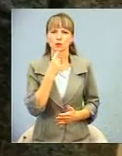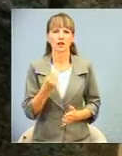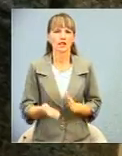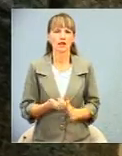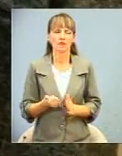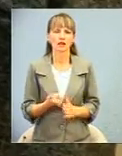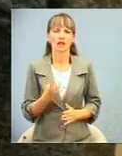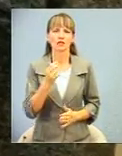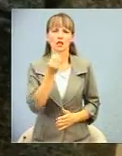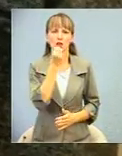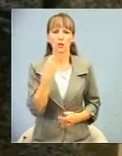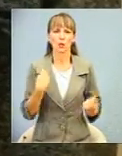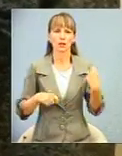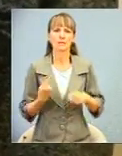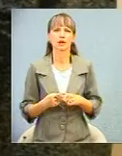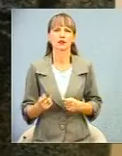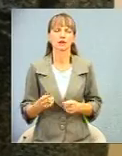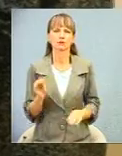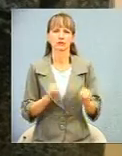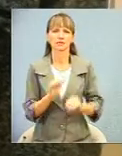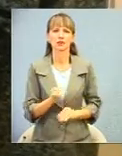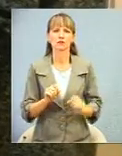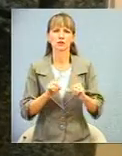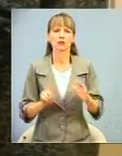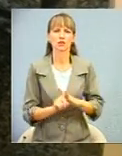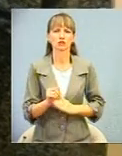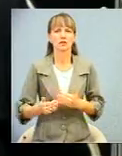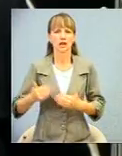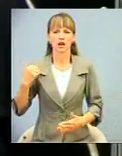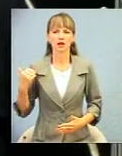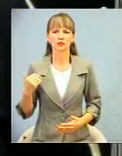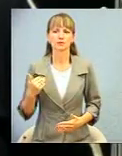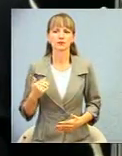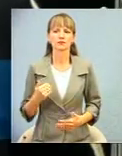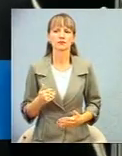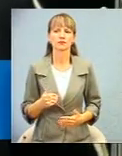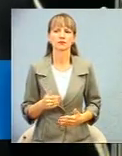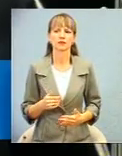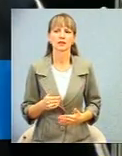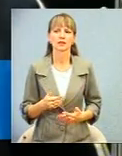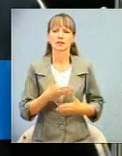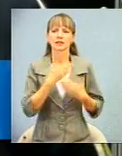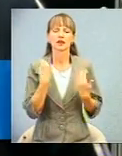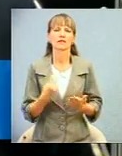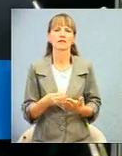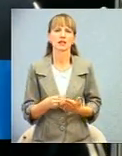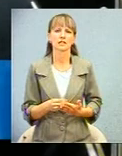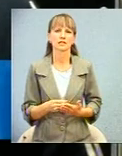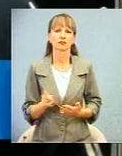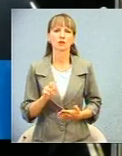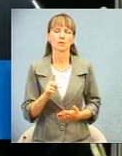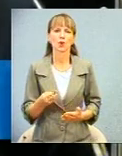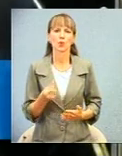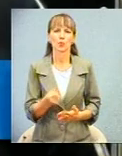вистачає на їжу та одяг. Тож збирати дітей до школи починає заздалегідь. Тяжело, що нету фінансів, щоб там купити